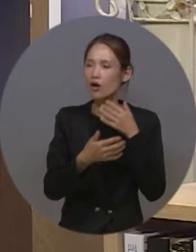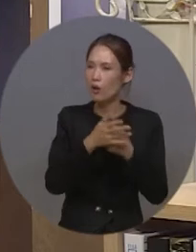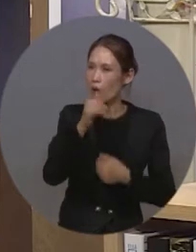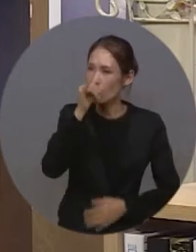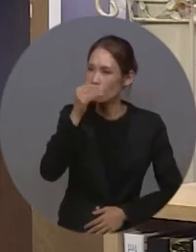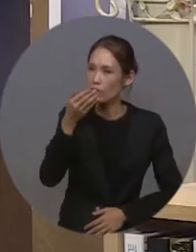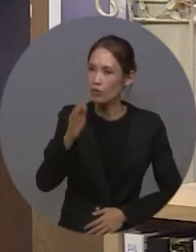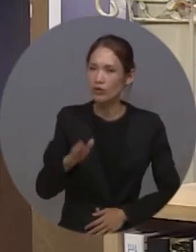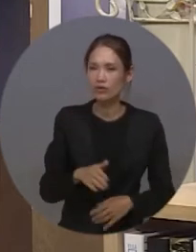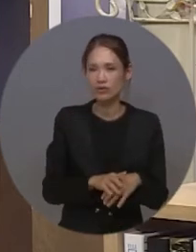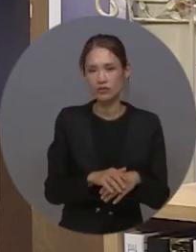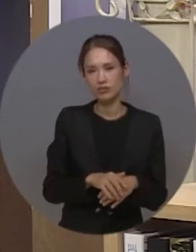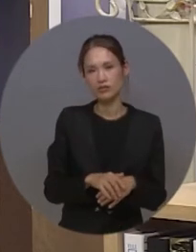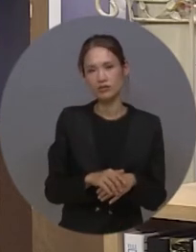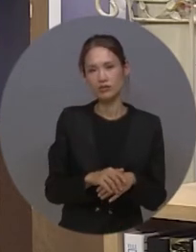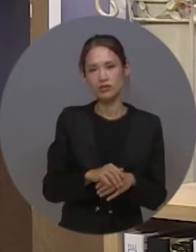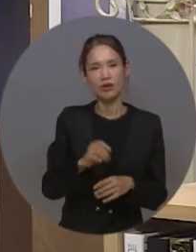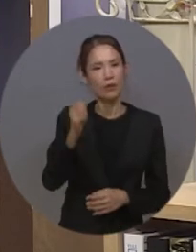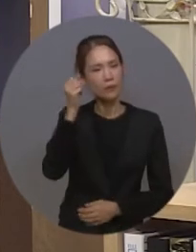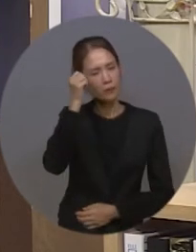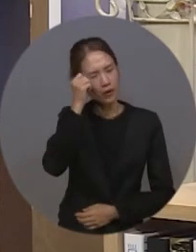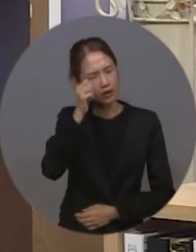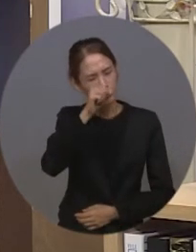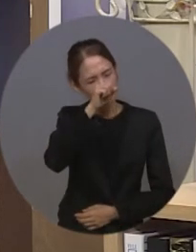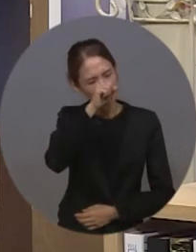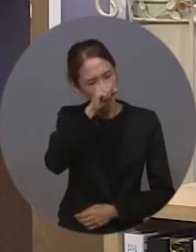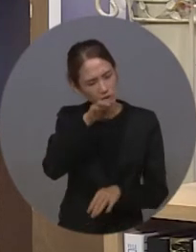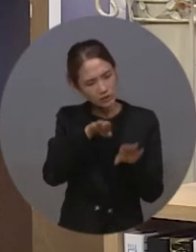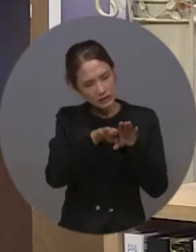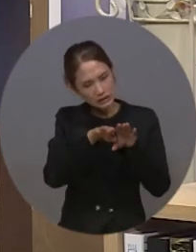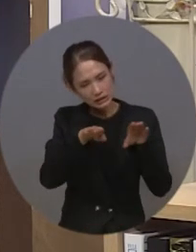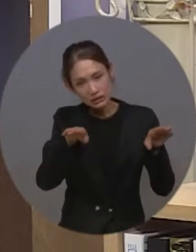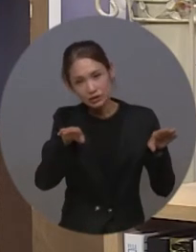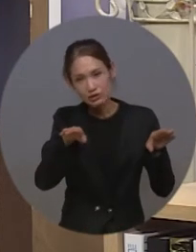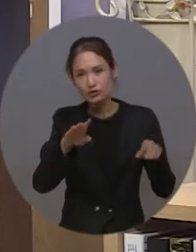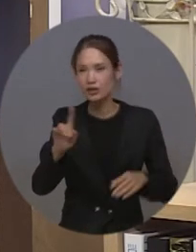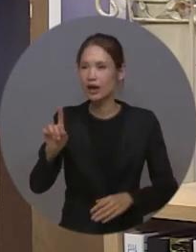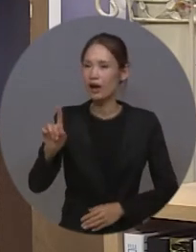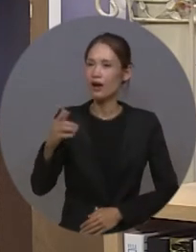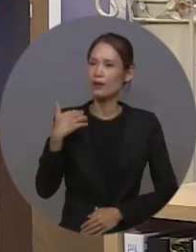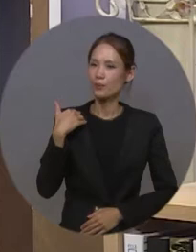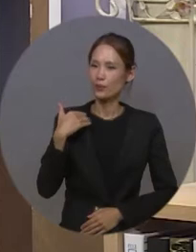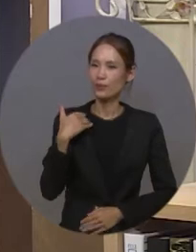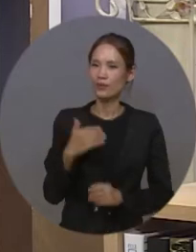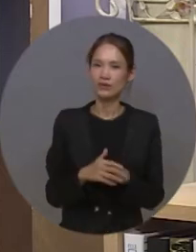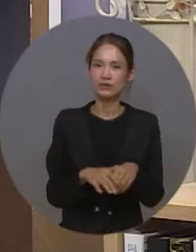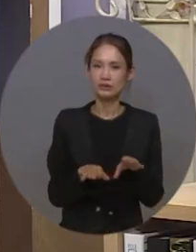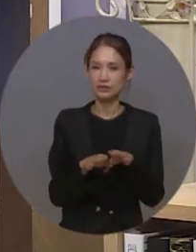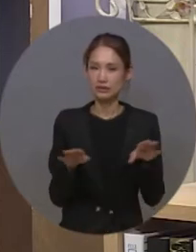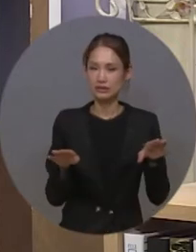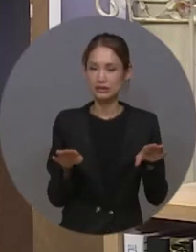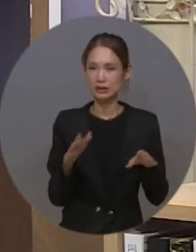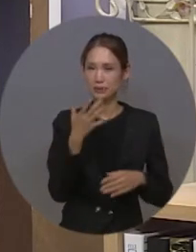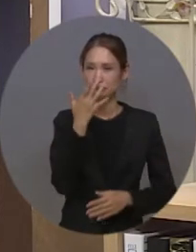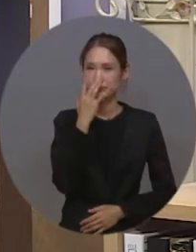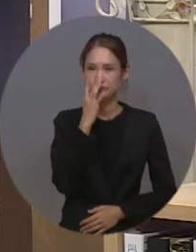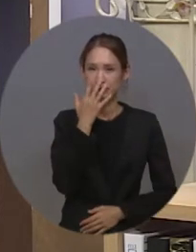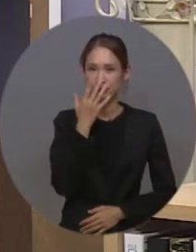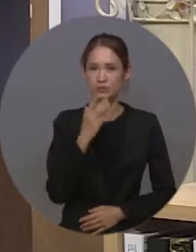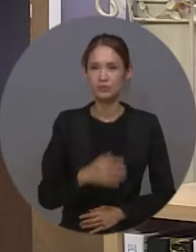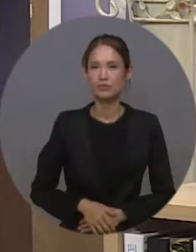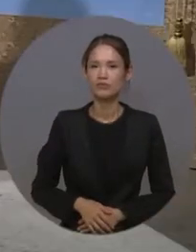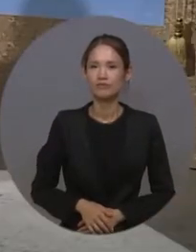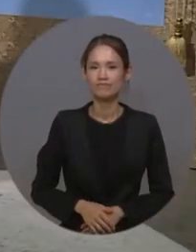어떤 좋은 어떤 배기가 좋은건지 외에 대해서 좀 빌리자 될지 기준을 잘 모르겠더라구요